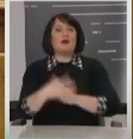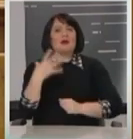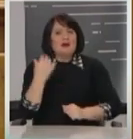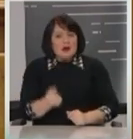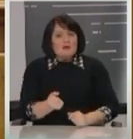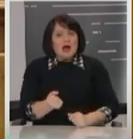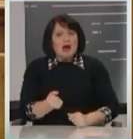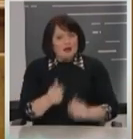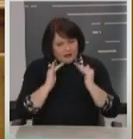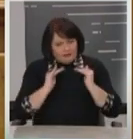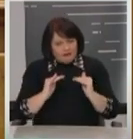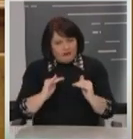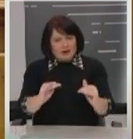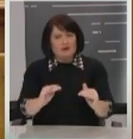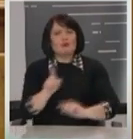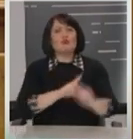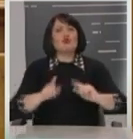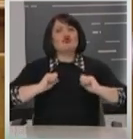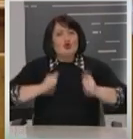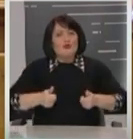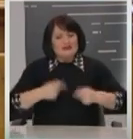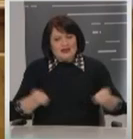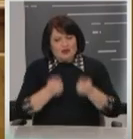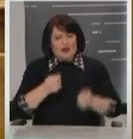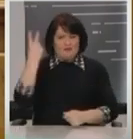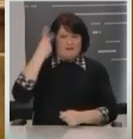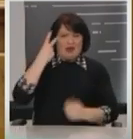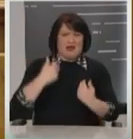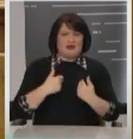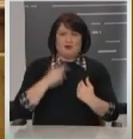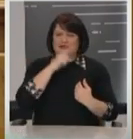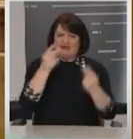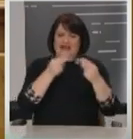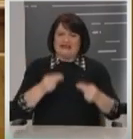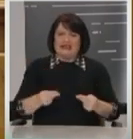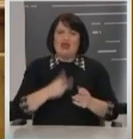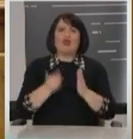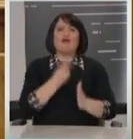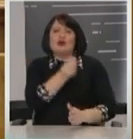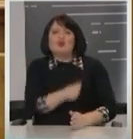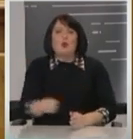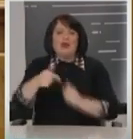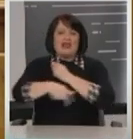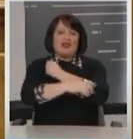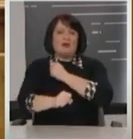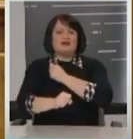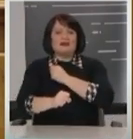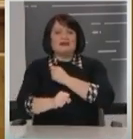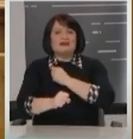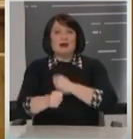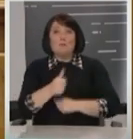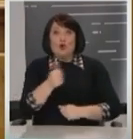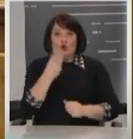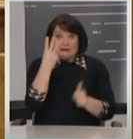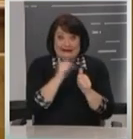μνήμη στα Υπουργεία. Ποιος τόλμησε να το κάνει αυτό? Και μας κατηγορείτε με ψεύτικα στοιχεία ότι διπλασιάσαμε τον αριθμό, διότι για